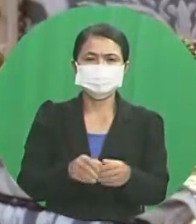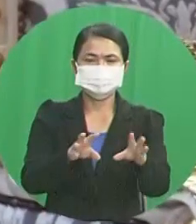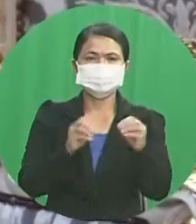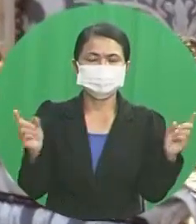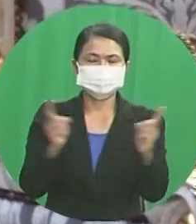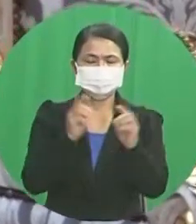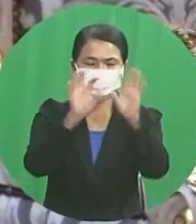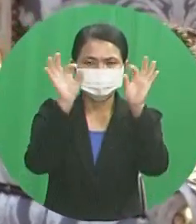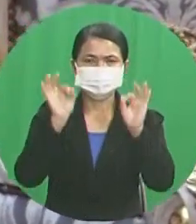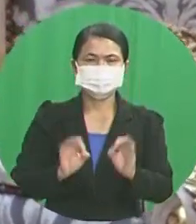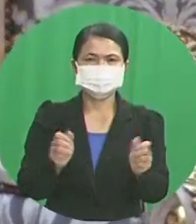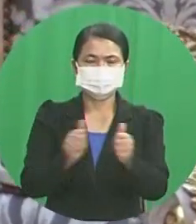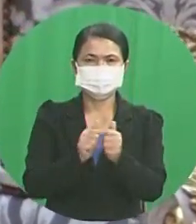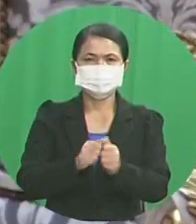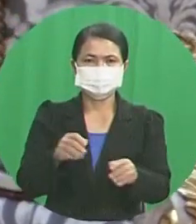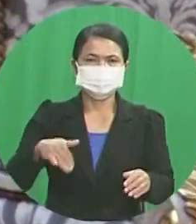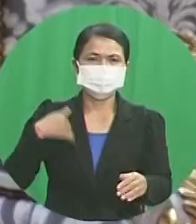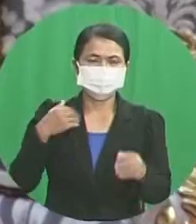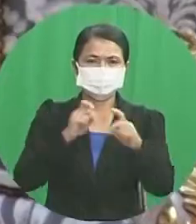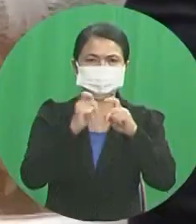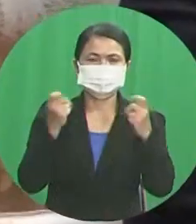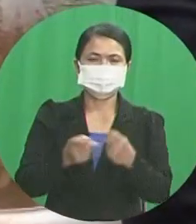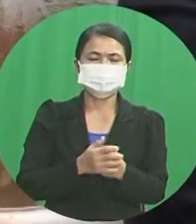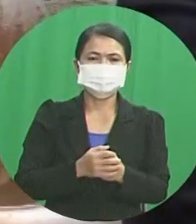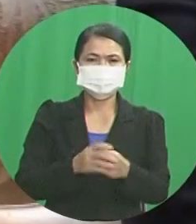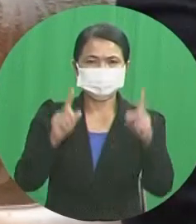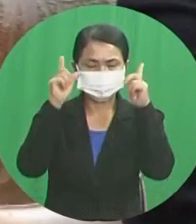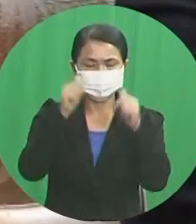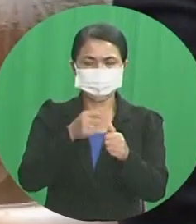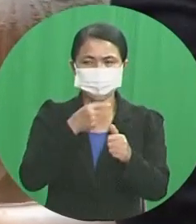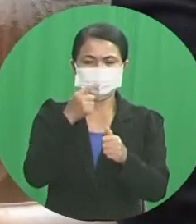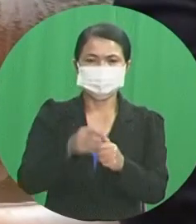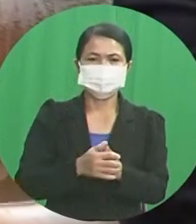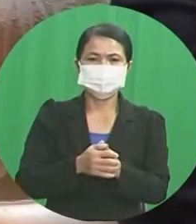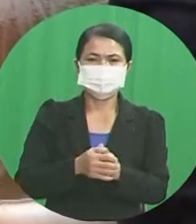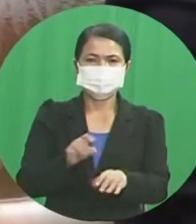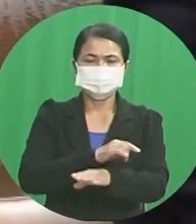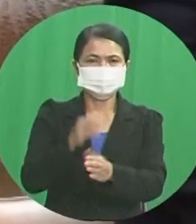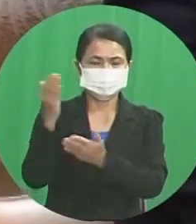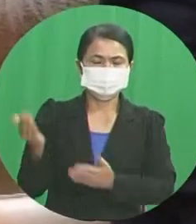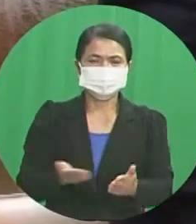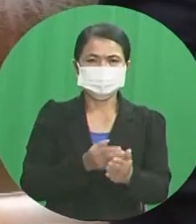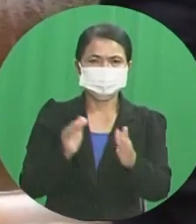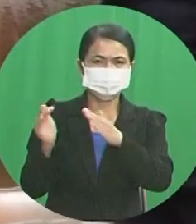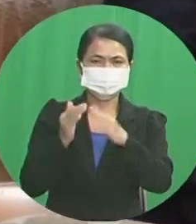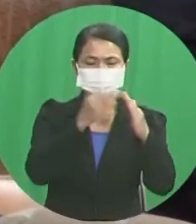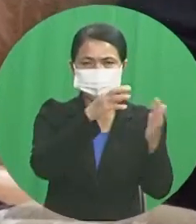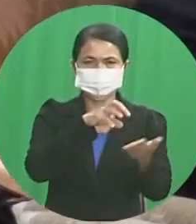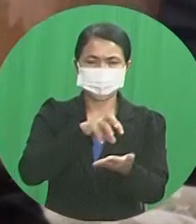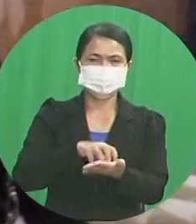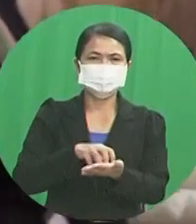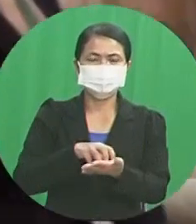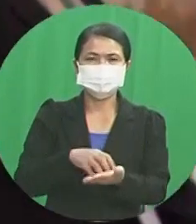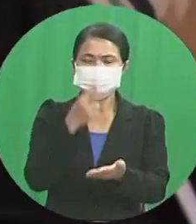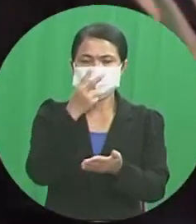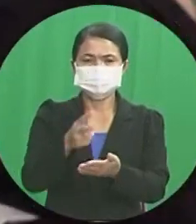ជួបសាវនាកាជាមួយគណៈប្រតិភូឯកឧត្តមបានលើកឡើងថានៅពេលអញ្ជើញមកដល់រាជធានីភ្នំពេញបាន